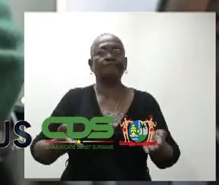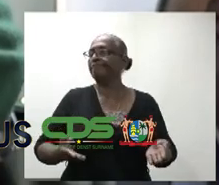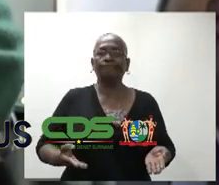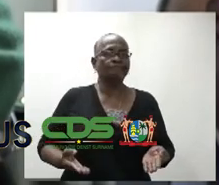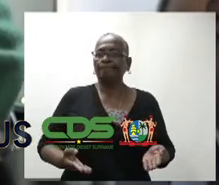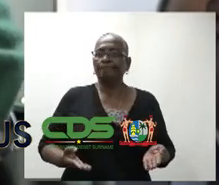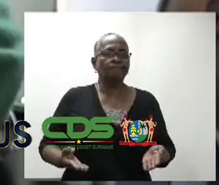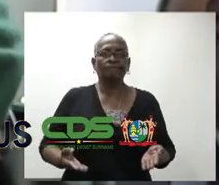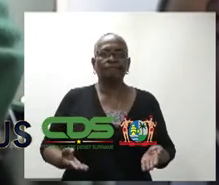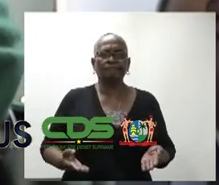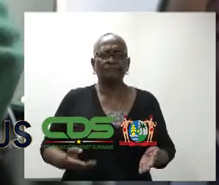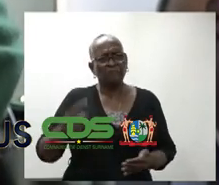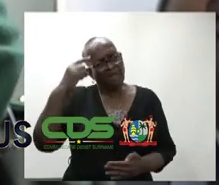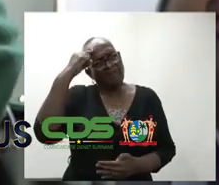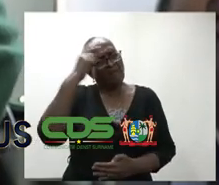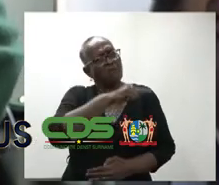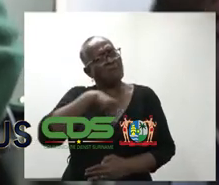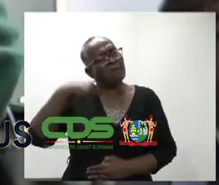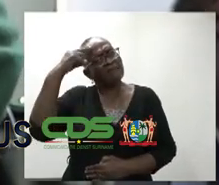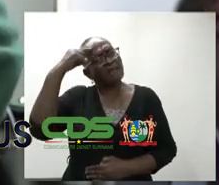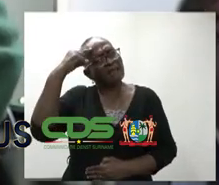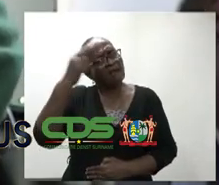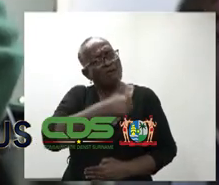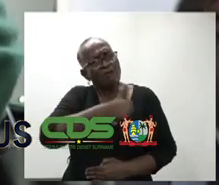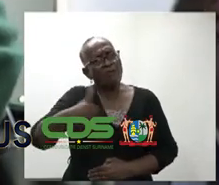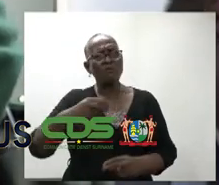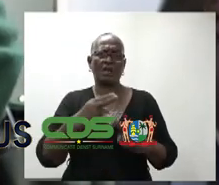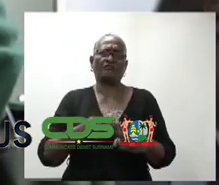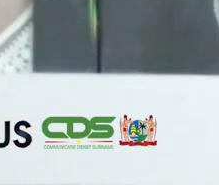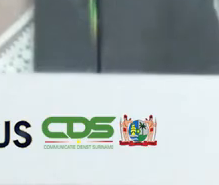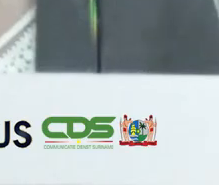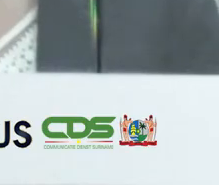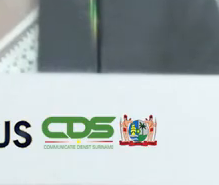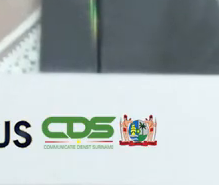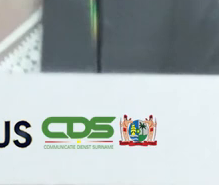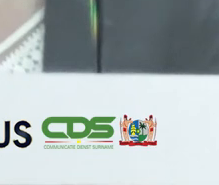dachten goede afspraken te hebben gemaakt middels het